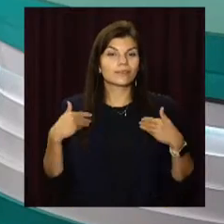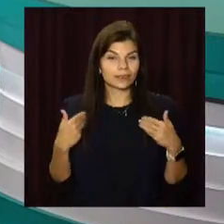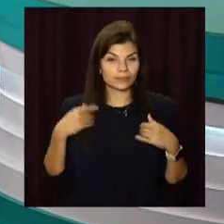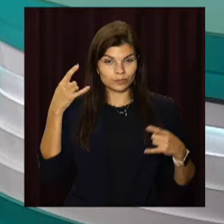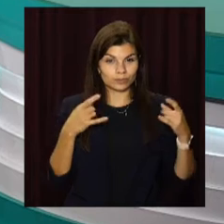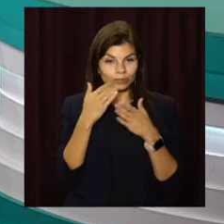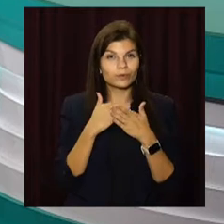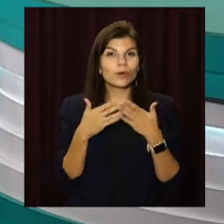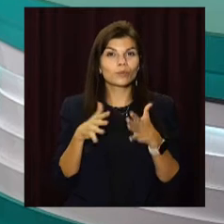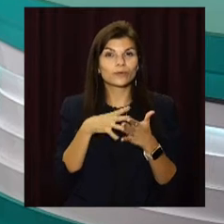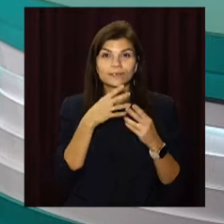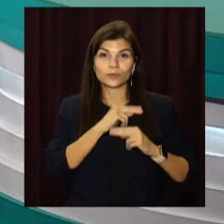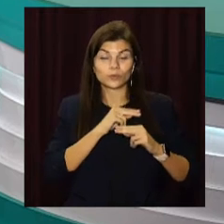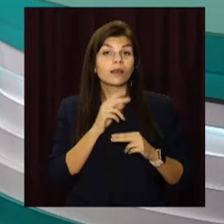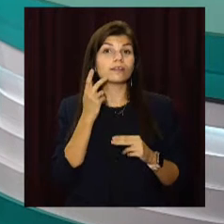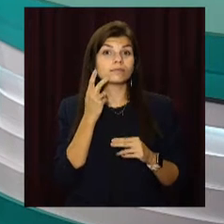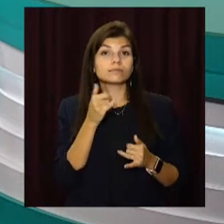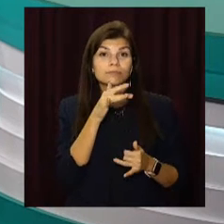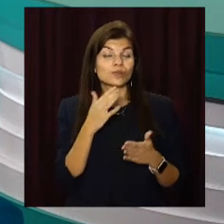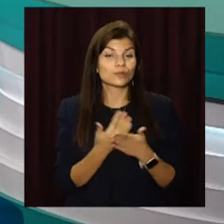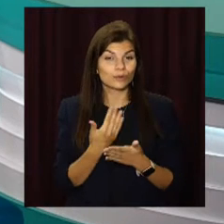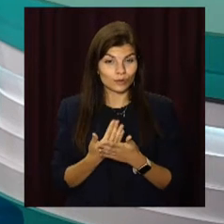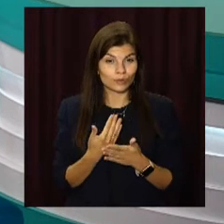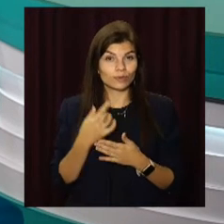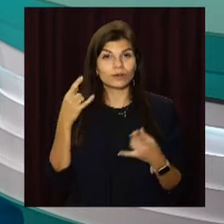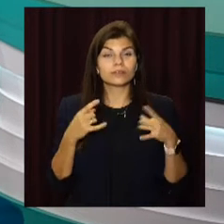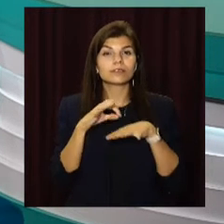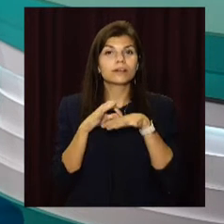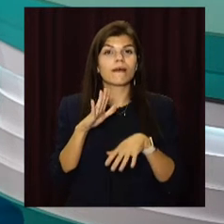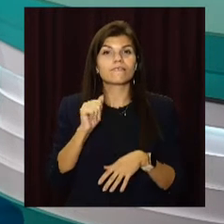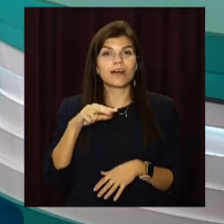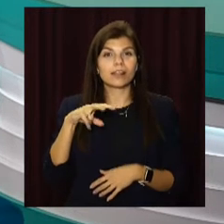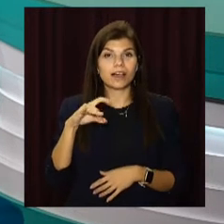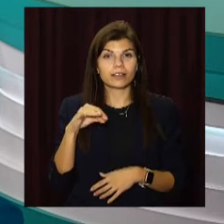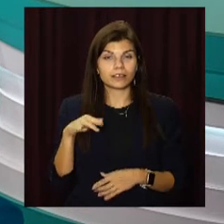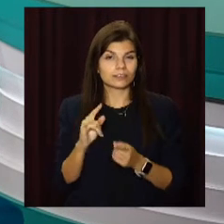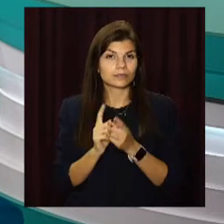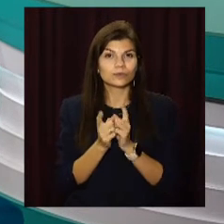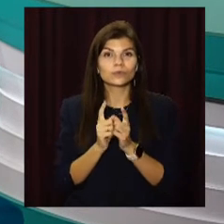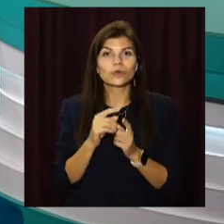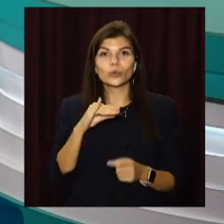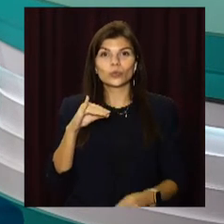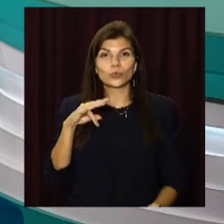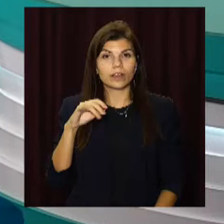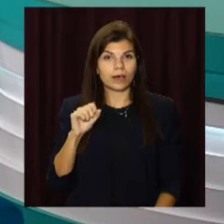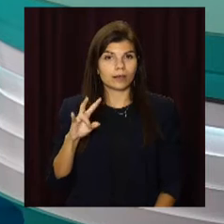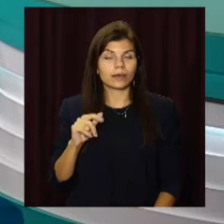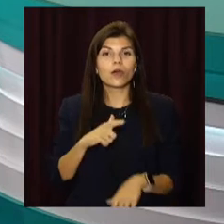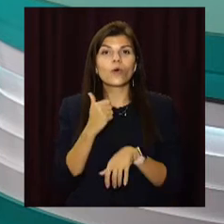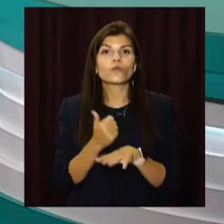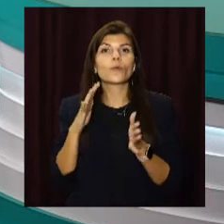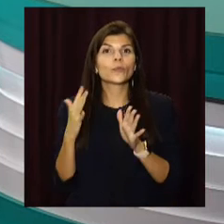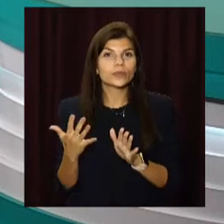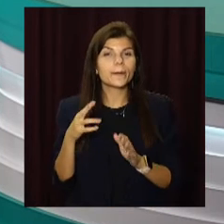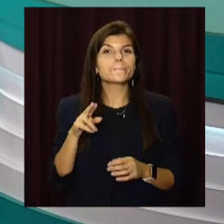Вітаю! Відкритий продовжує свою роботу. Як завжди, у цій порі новини. Для вас працюють Валерія Майна та сурдоперекладачка Юліана Пуговкіна. І про